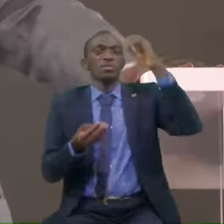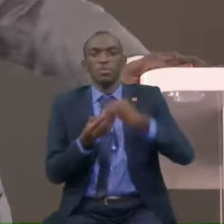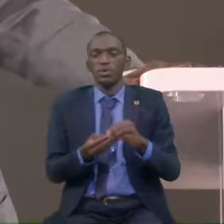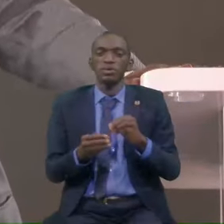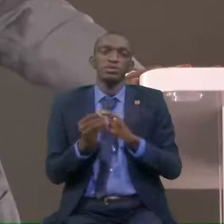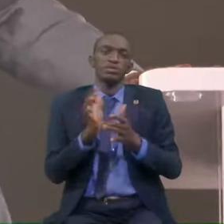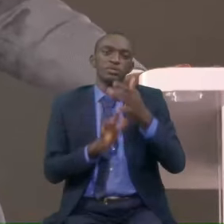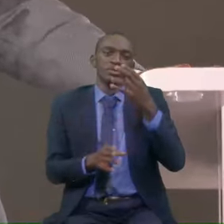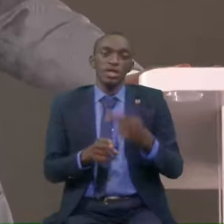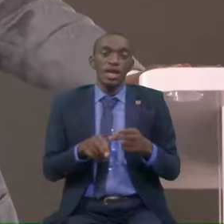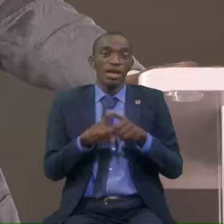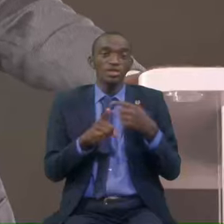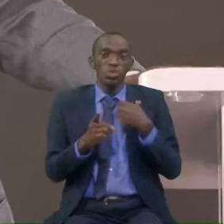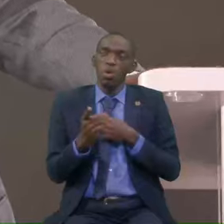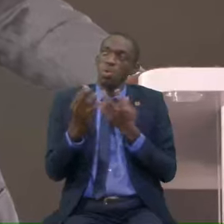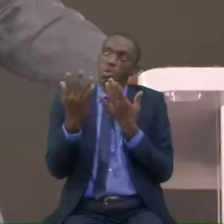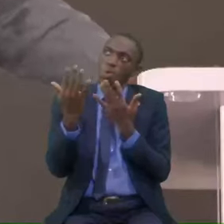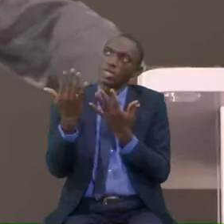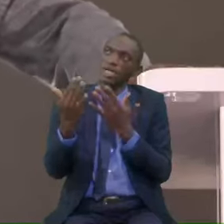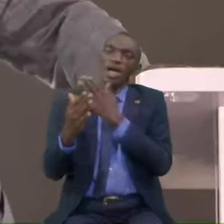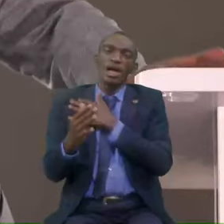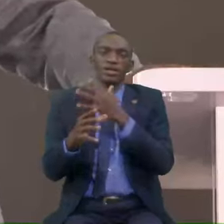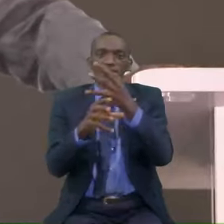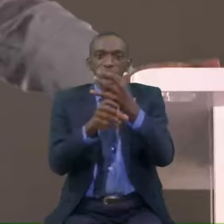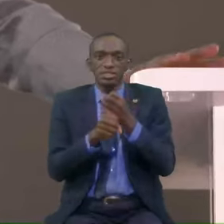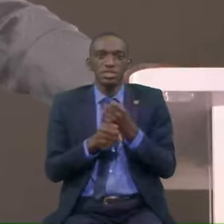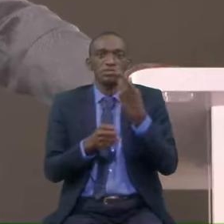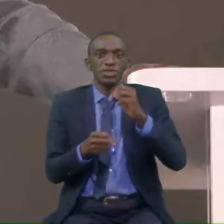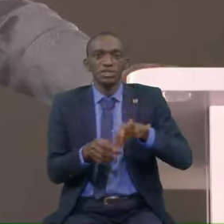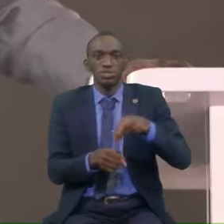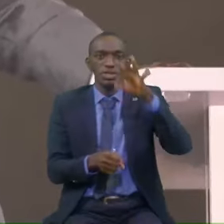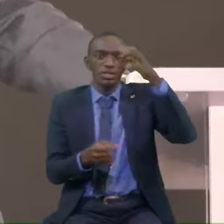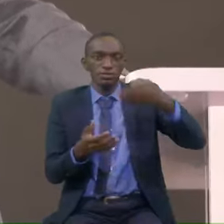quand nous nous confions pour recevoir l'Esprit à nouveau,